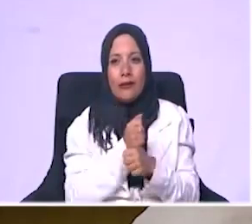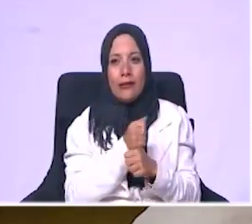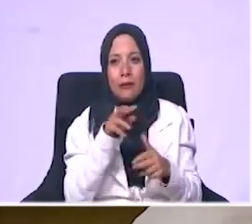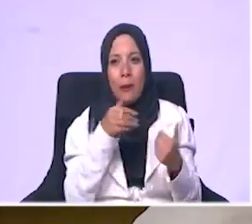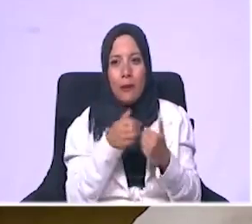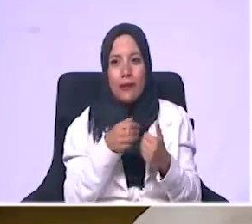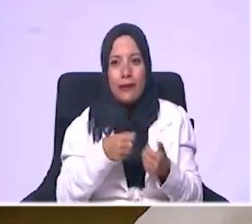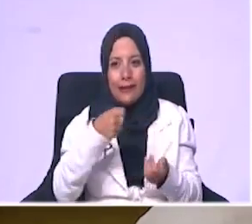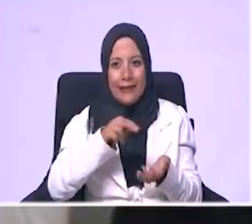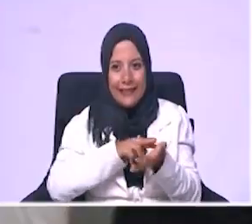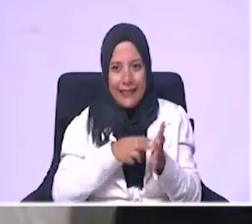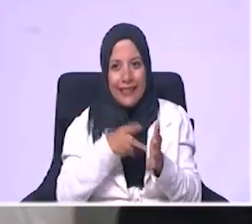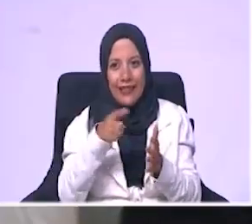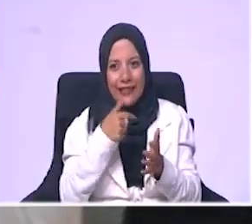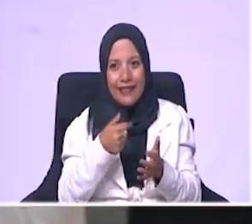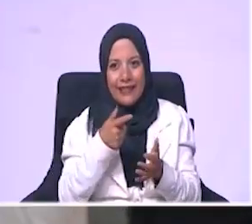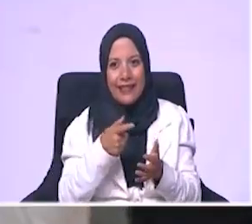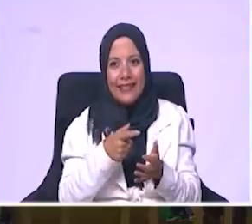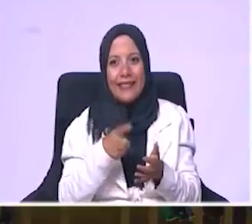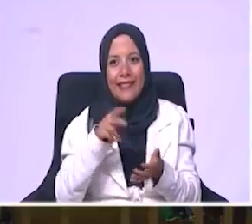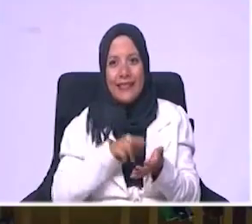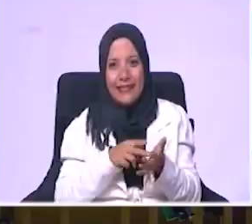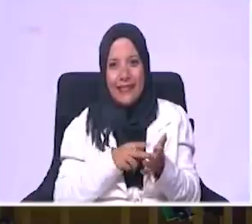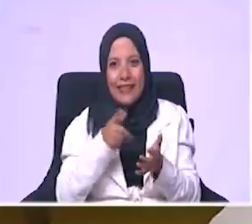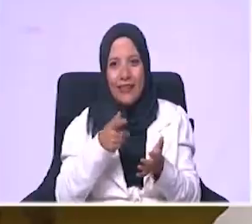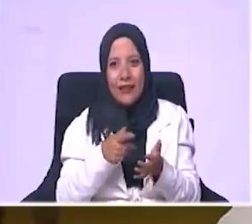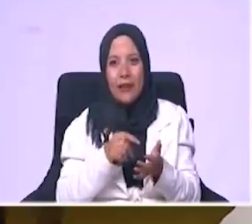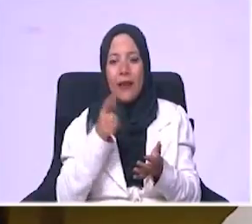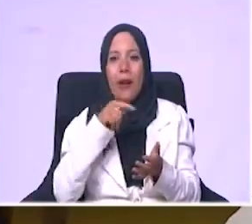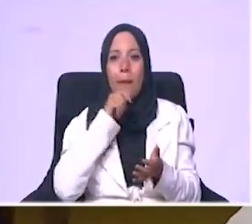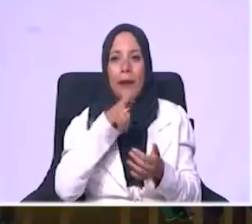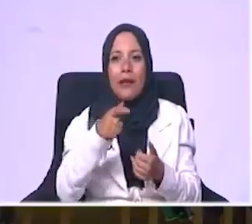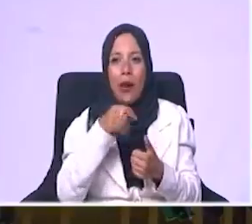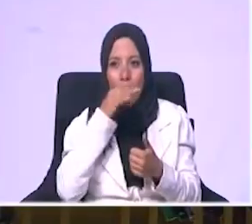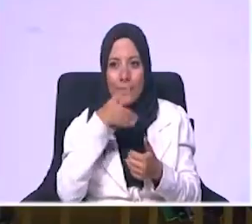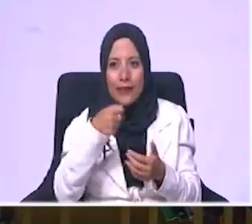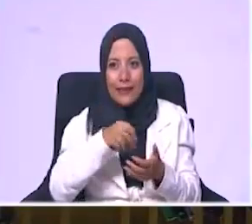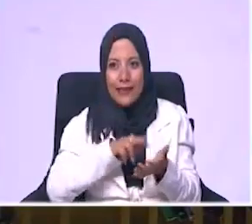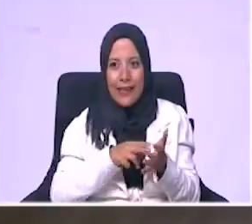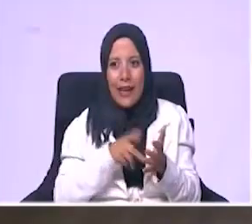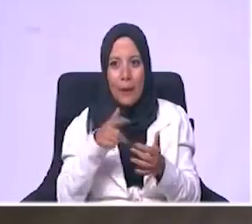منير اهلا بحضرتك استاذ خالد اهلا بك واهلا بالعروسه